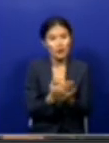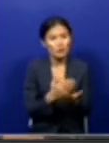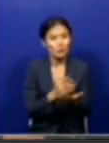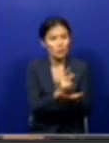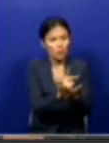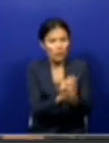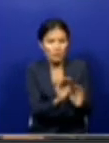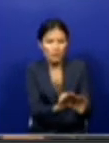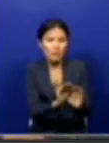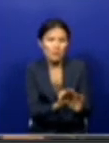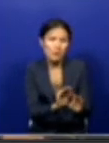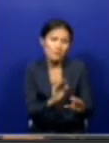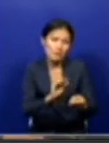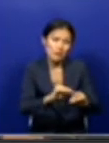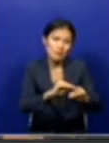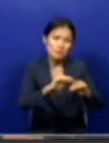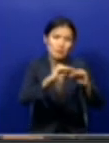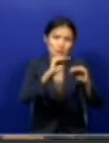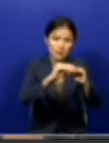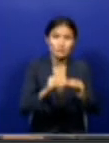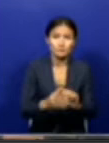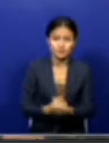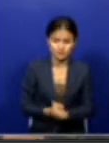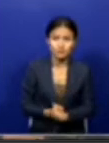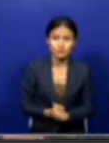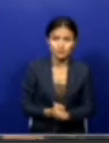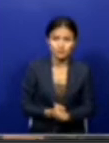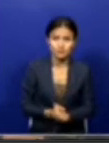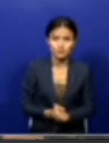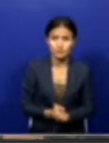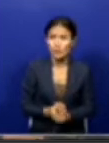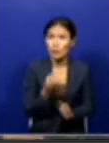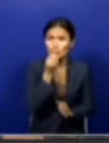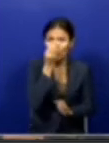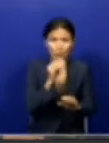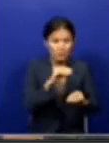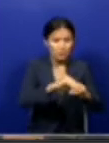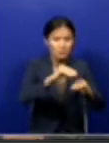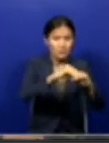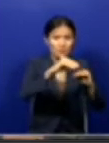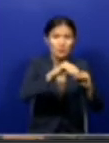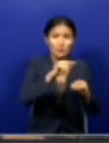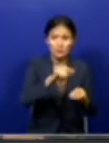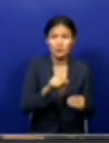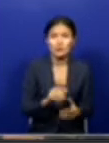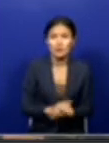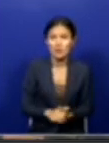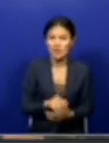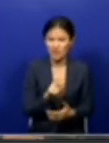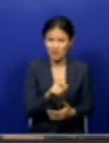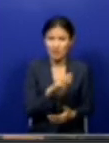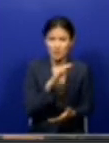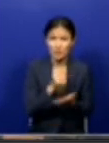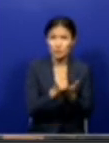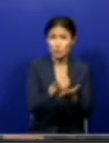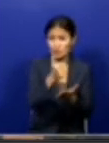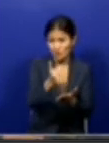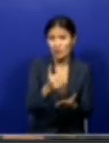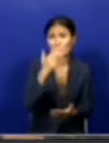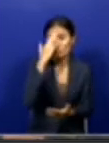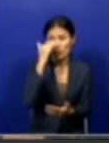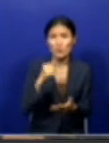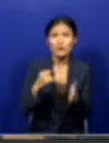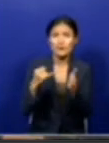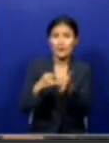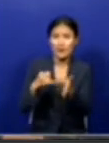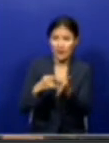คิดว่าอยากจะเสนอนะครับแล้วก็ใช้และตรงนี้ไม่ต้องตรวจสอบอะไรมากมายเลยครับท่านประธานเพราะว่าเรายิ